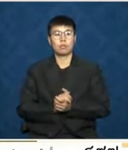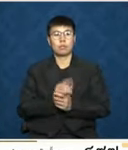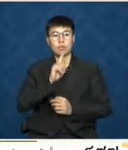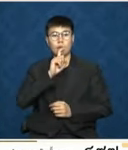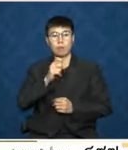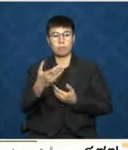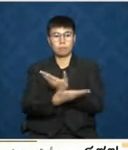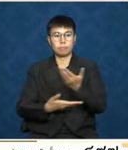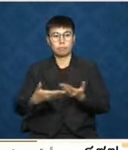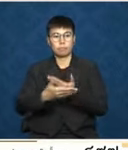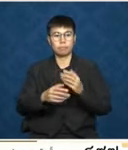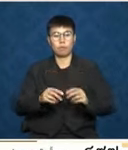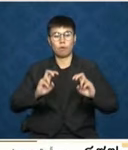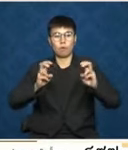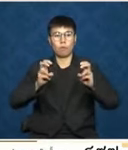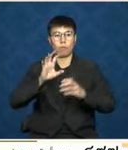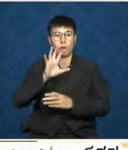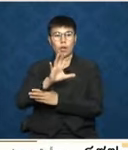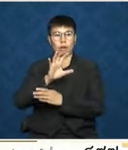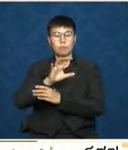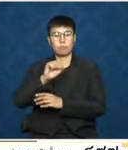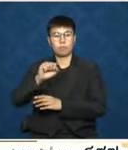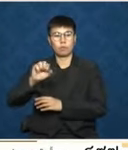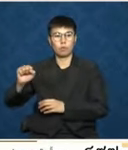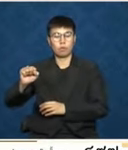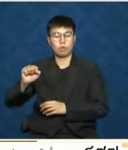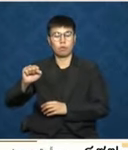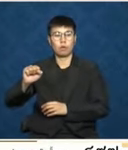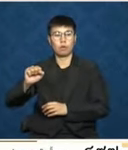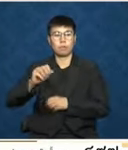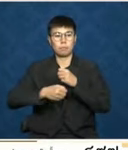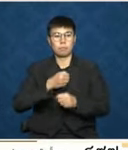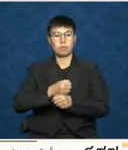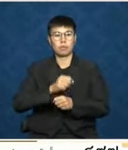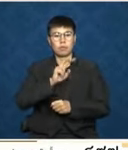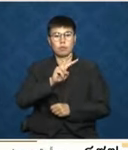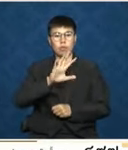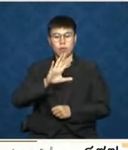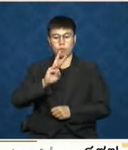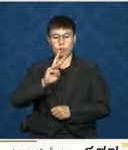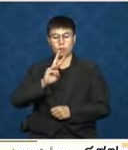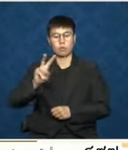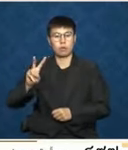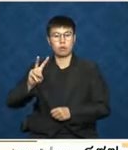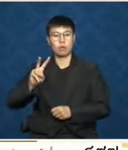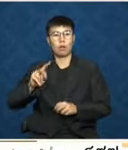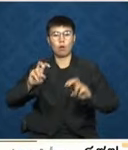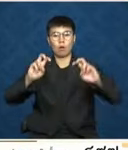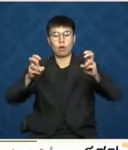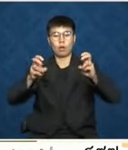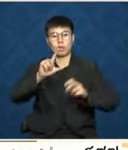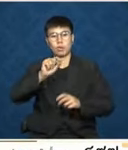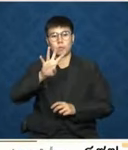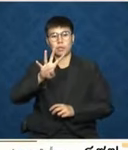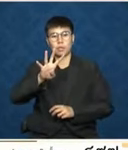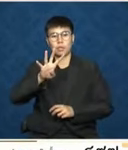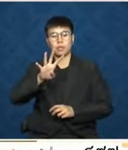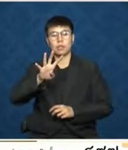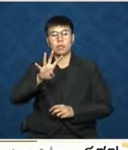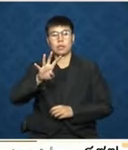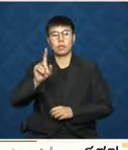ตามข้อบังคับการประชุมสภาพุทธแทนราษฎรพุทธศักราช 2562ข้อ 24นะครับโดยจะ